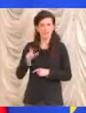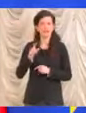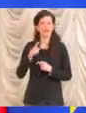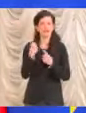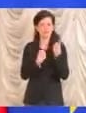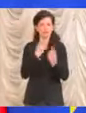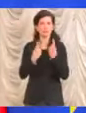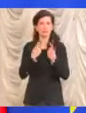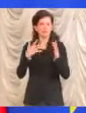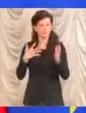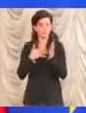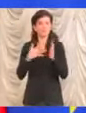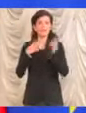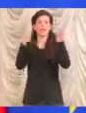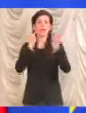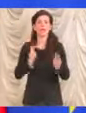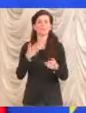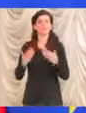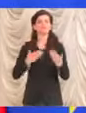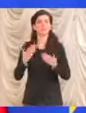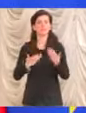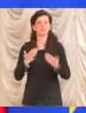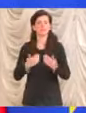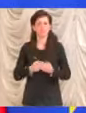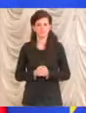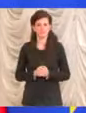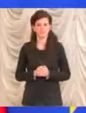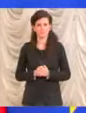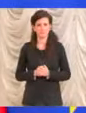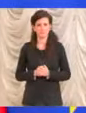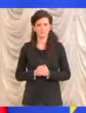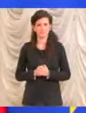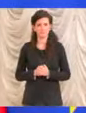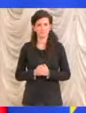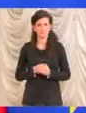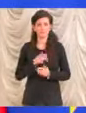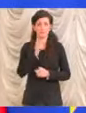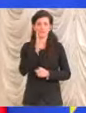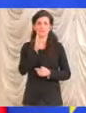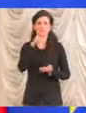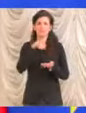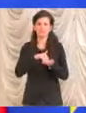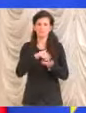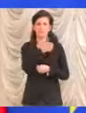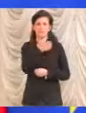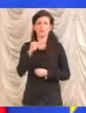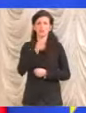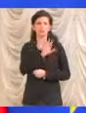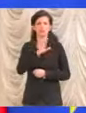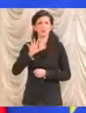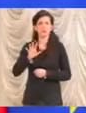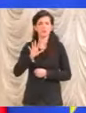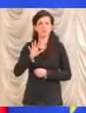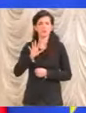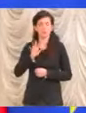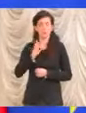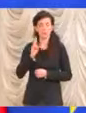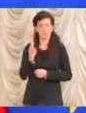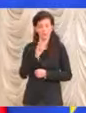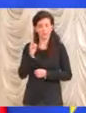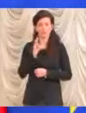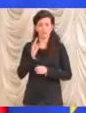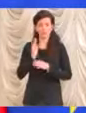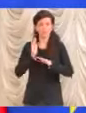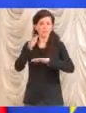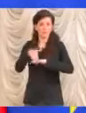dell'emergenza oggi abbiamo superato 13155 decessi questa è una ferita